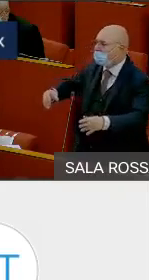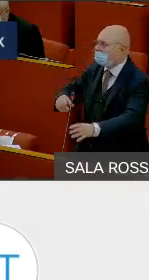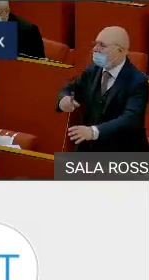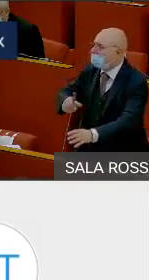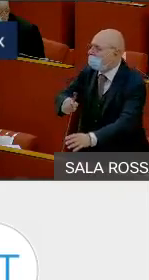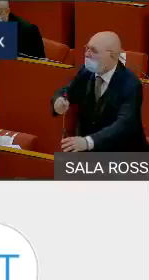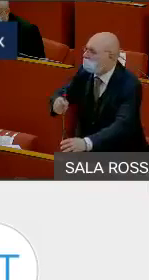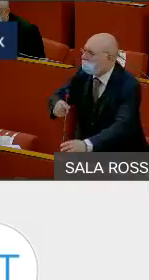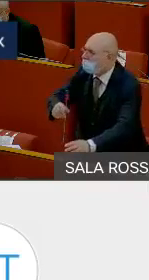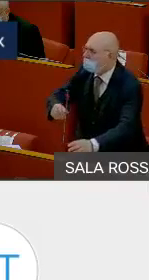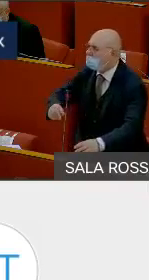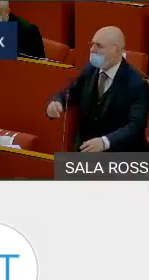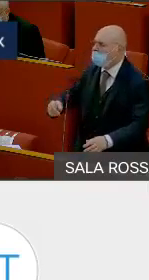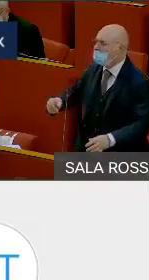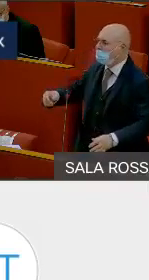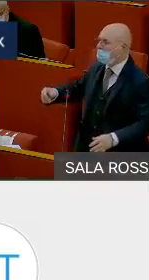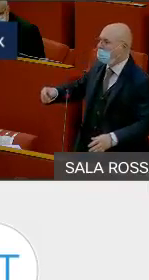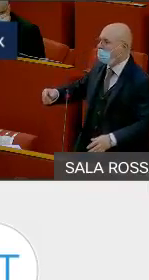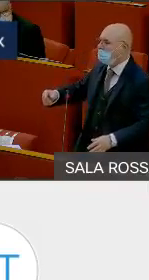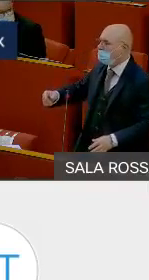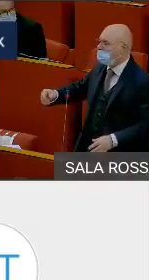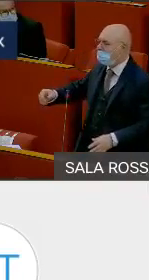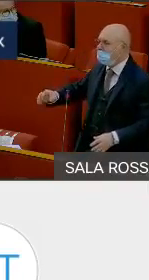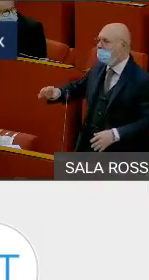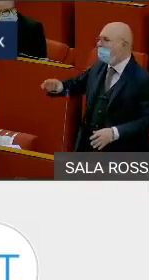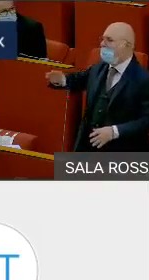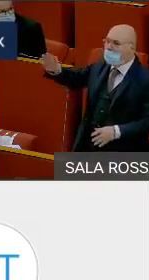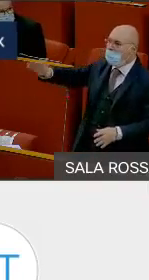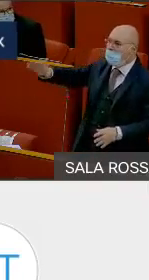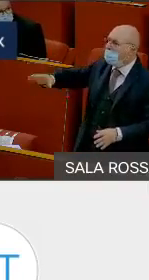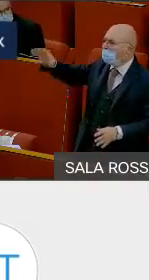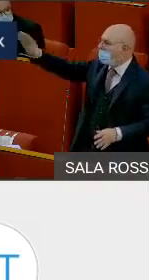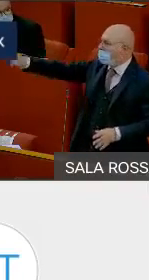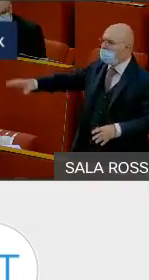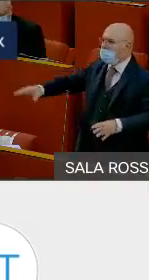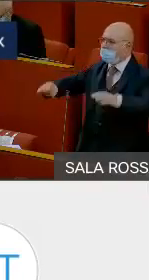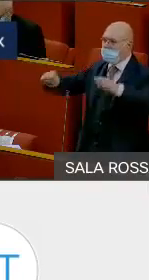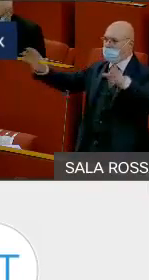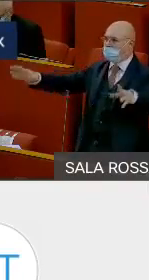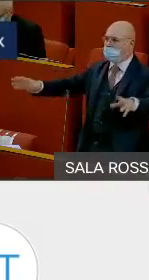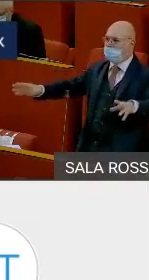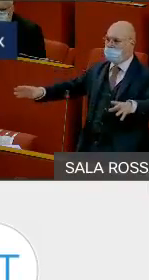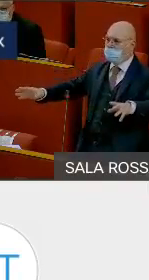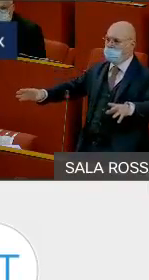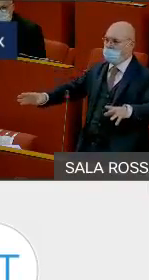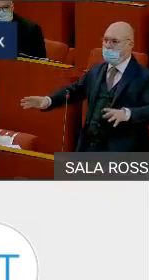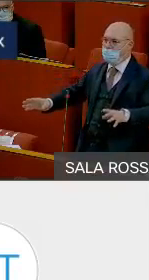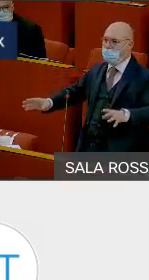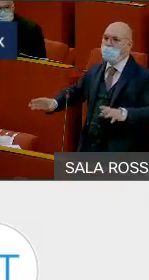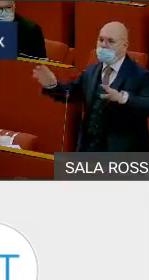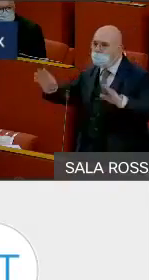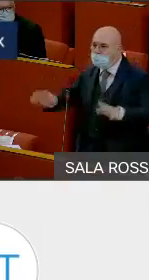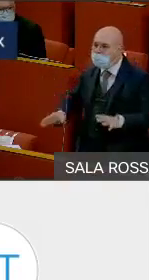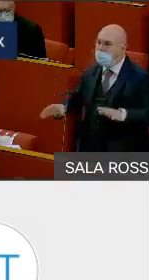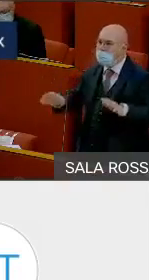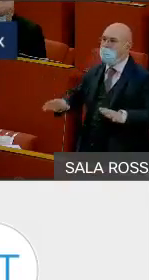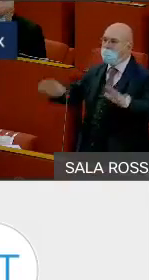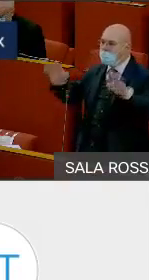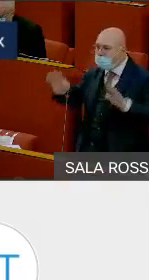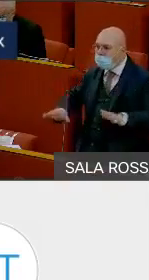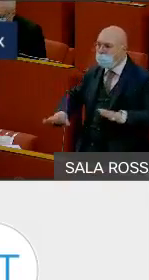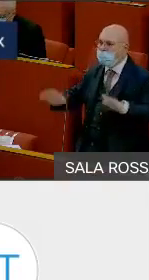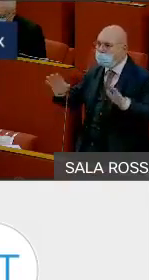stato presidente di quel territorio e quindi sono anche chi sono i proprietari o in valbisagno piuttosto che in valpolcevera perché questo è